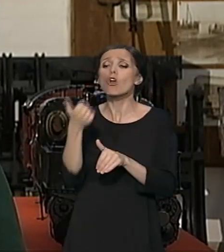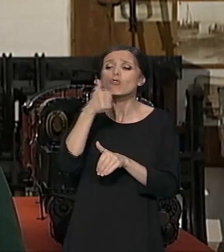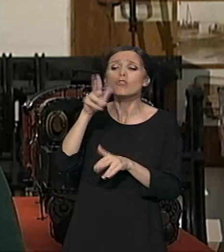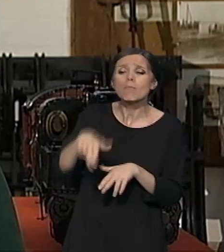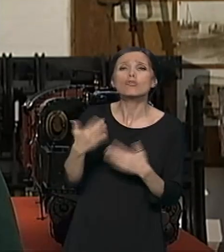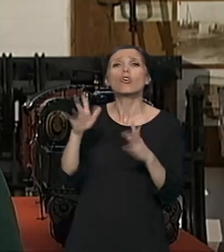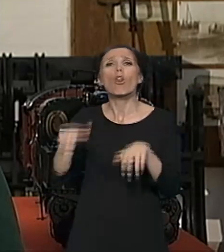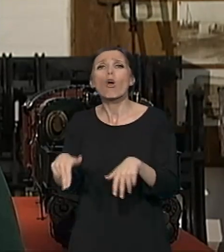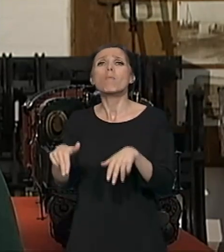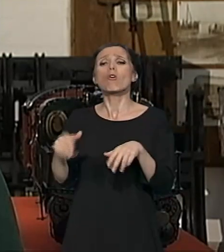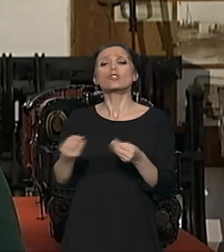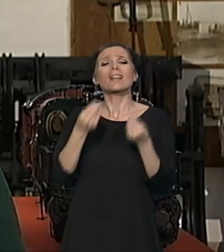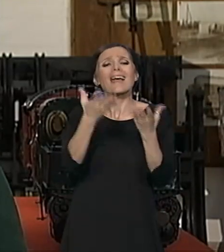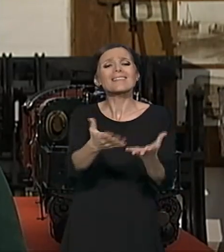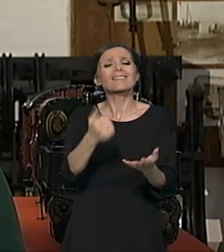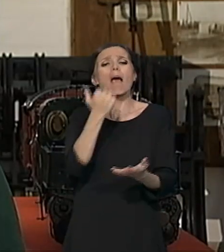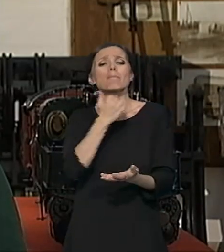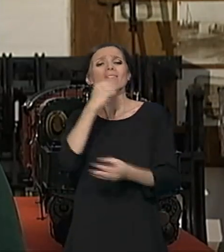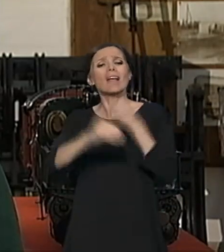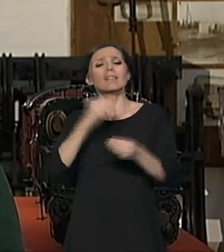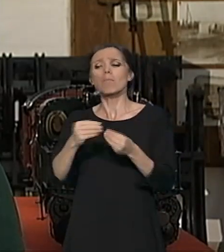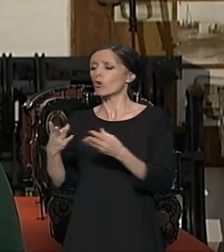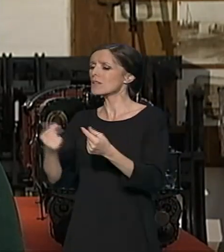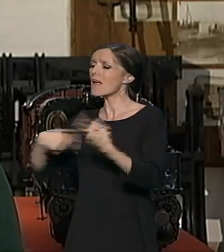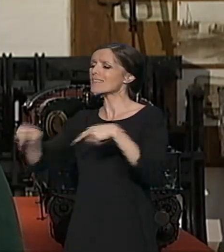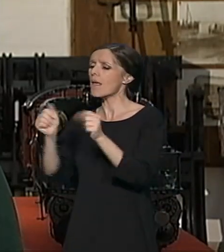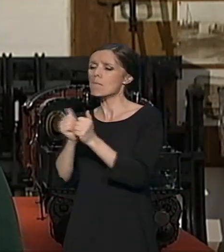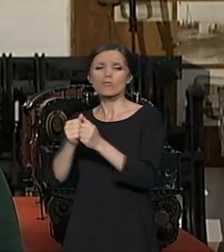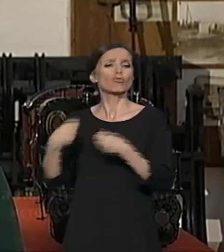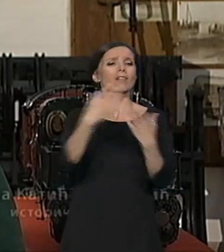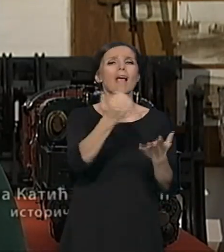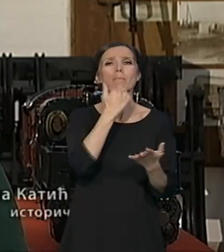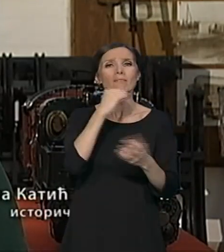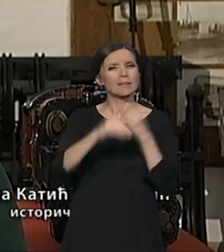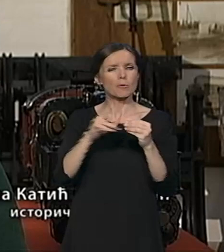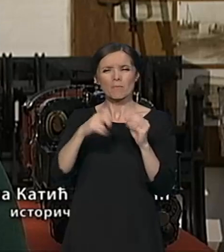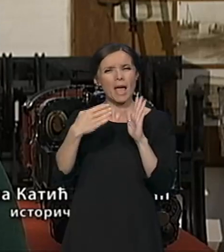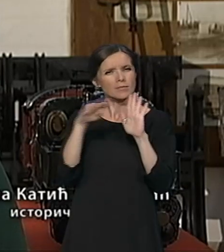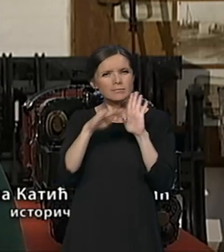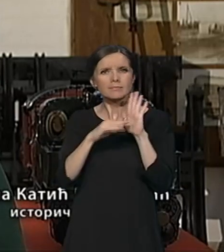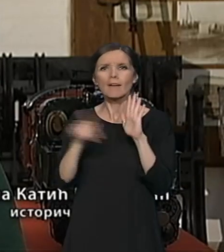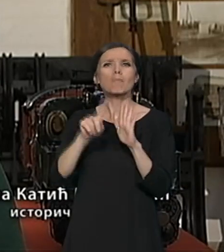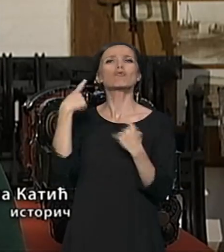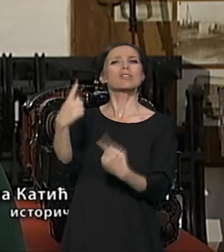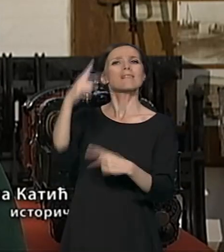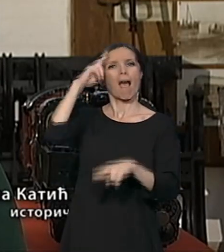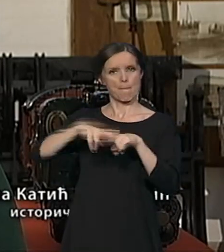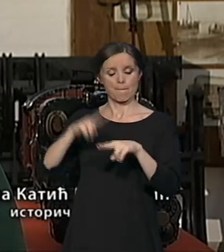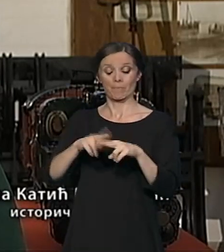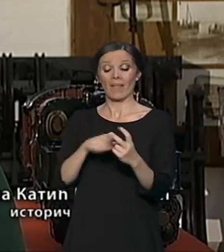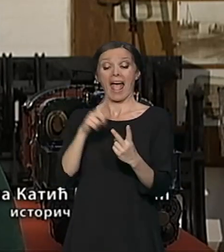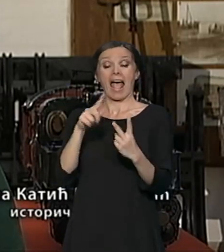zemljišta za krčenje privatnim porodicama. A druga, možda čak i značajnija, to je zabrana da